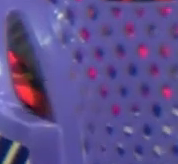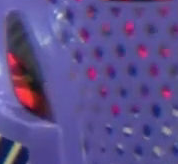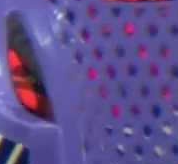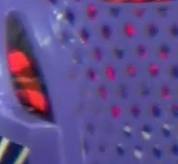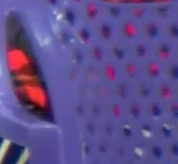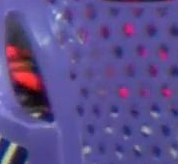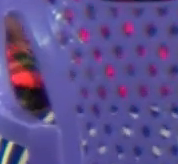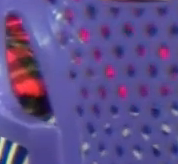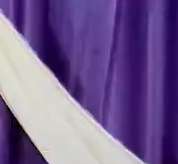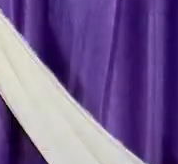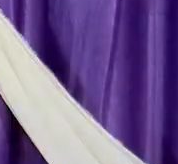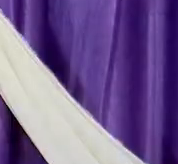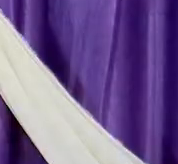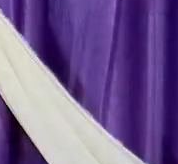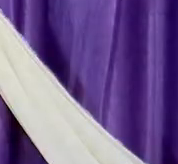simu ni